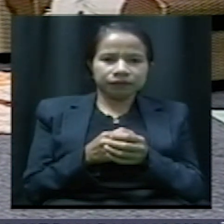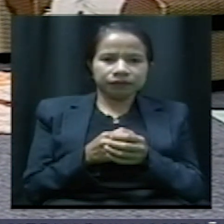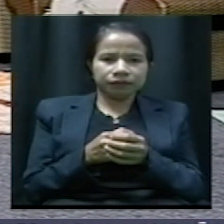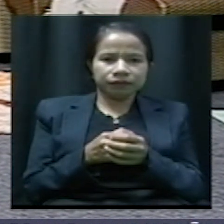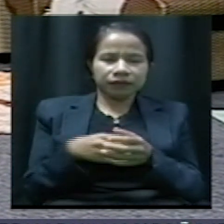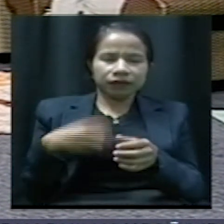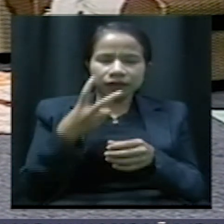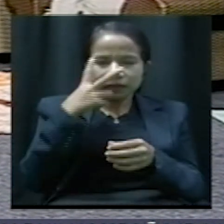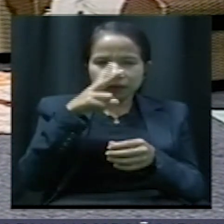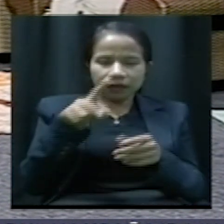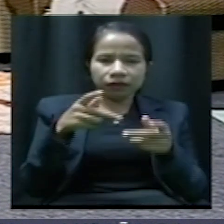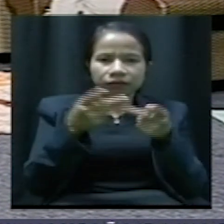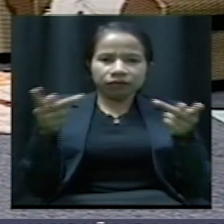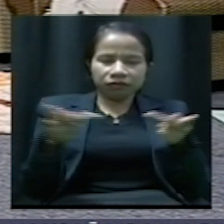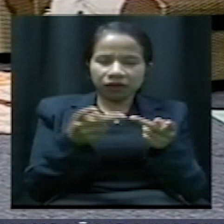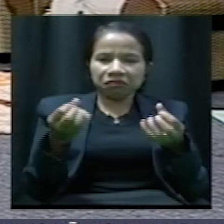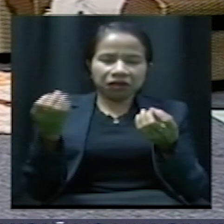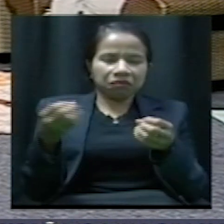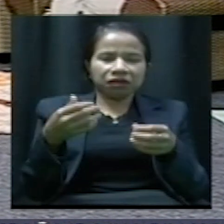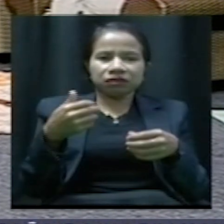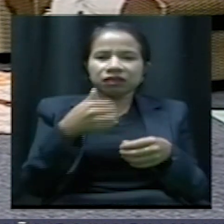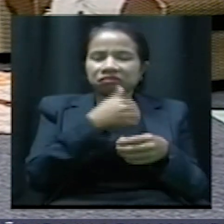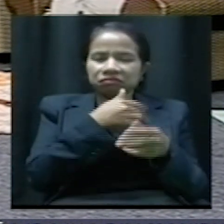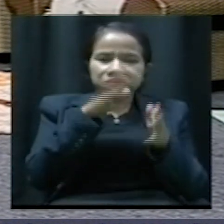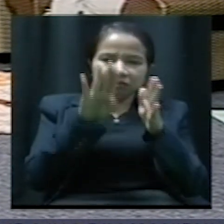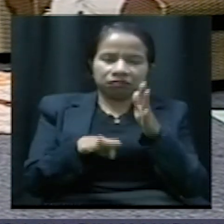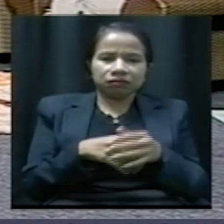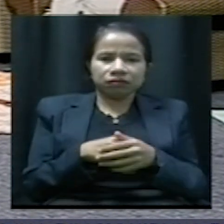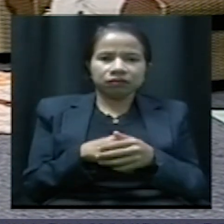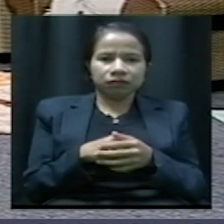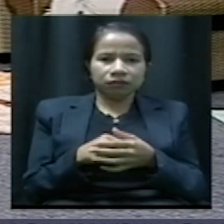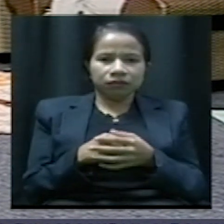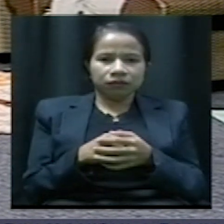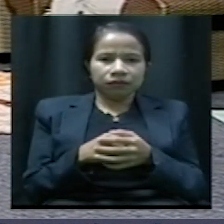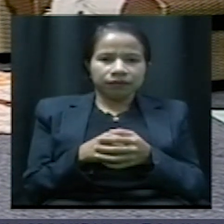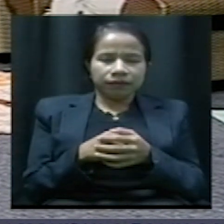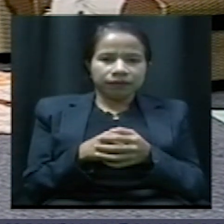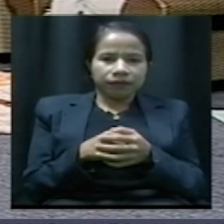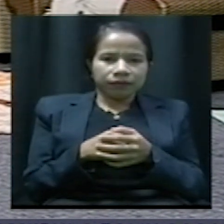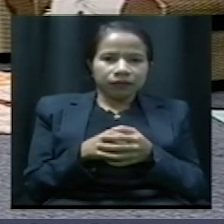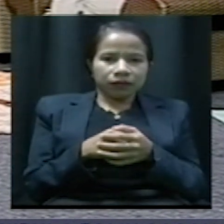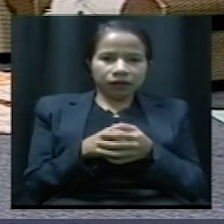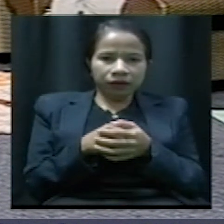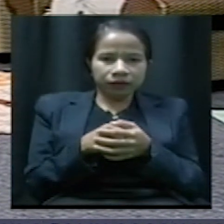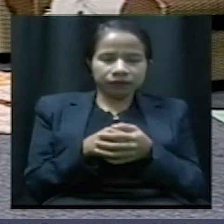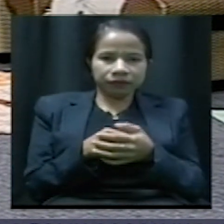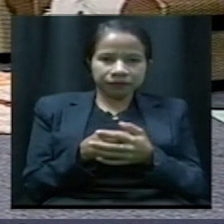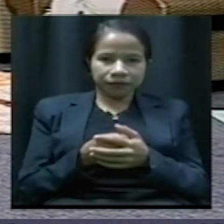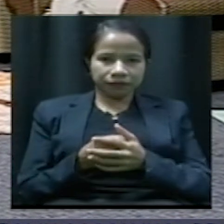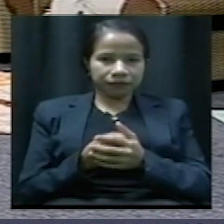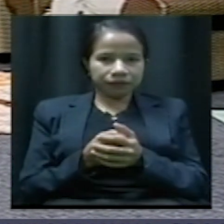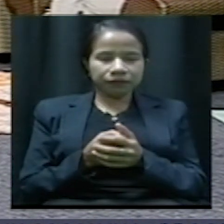ita hati de tare fating barang, mayroya si menos isne ba, ho 60, ba, ho 50, ba, ho 70. Nebe mak accessibility